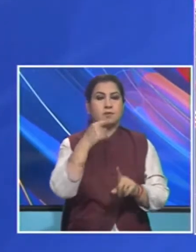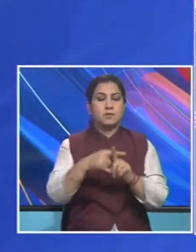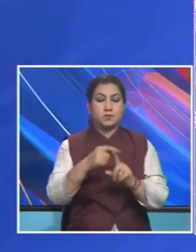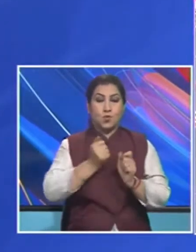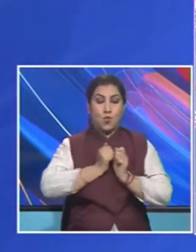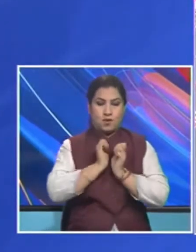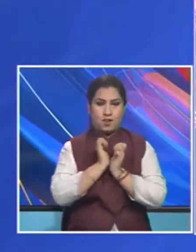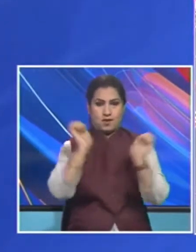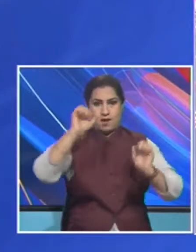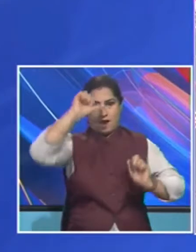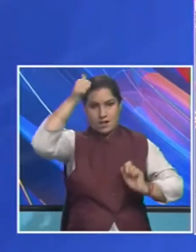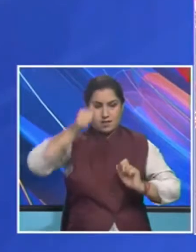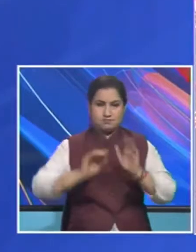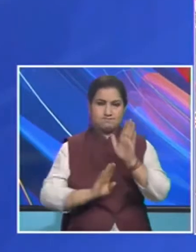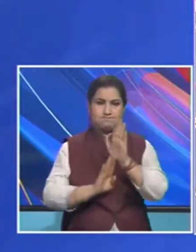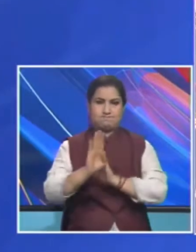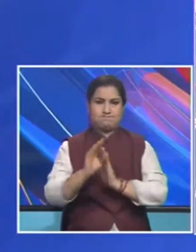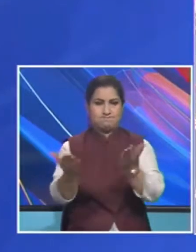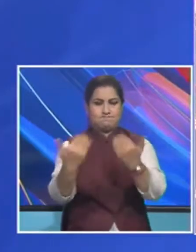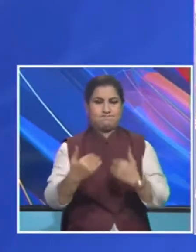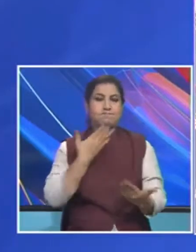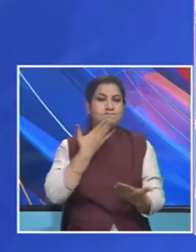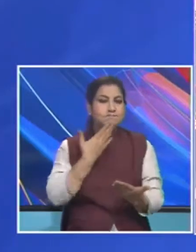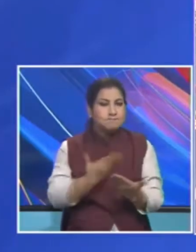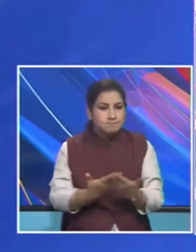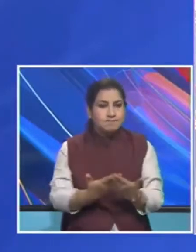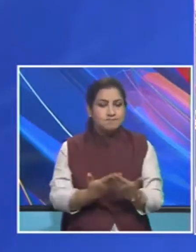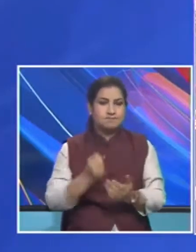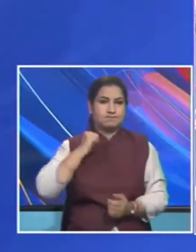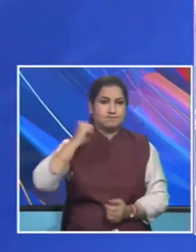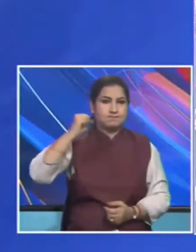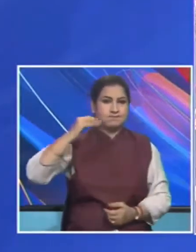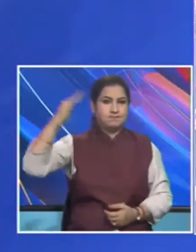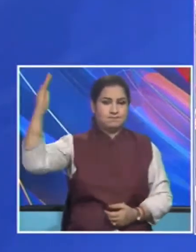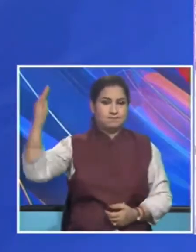आत्मनिर्भर भारत का निर्माण करें। धन्यवाद। जय हिंद,